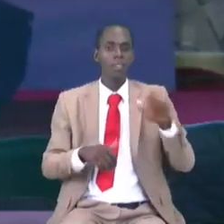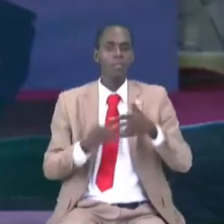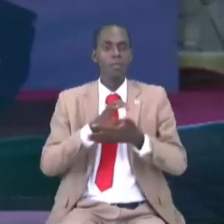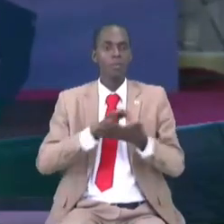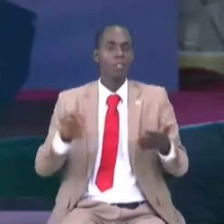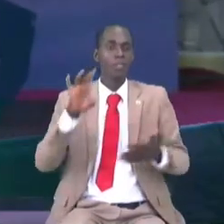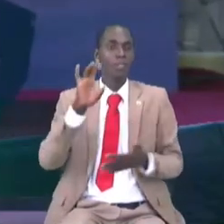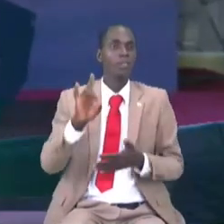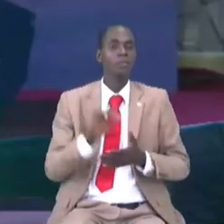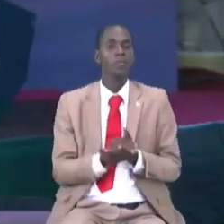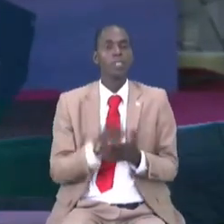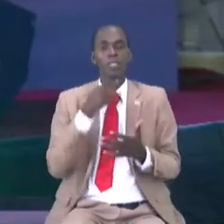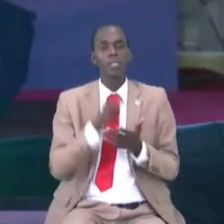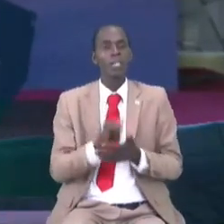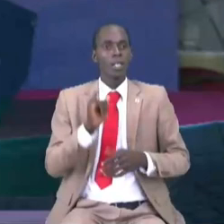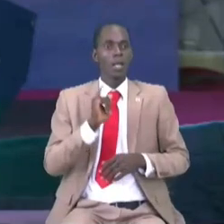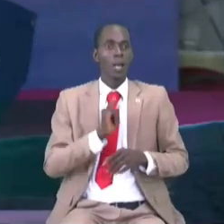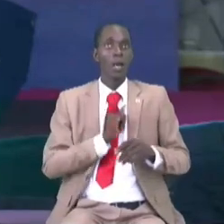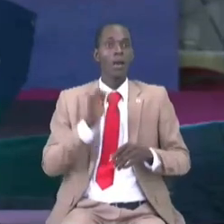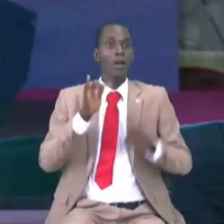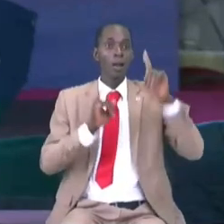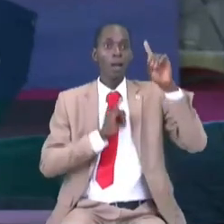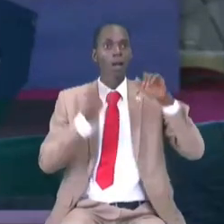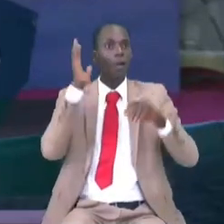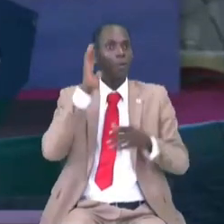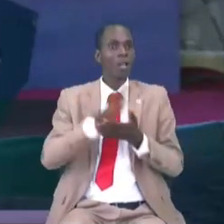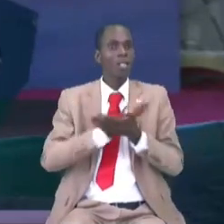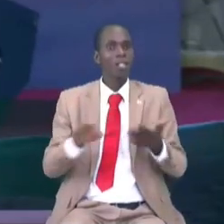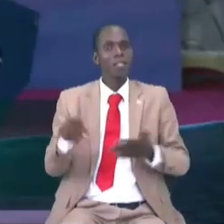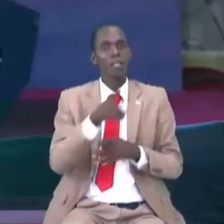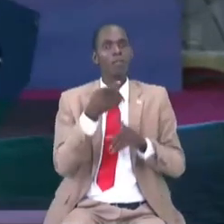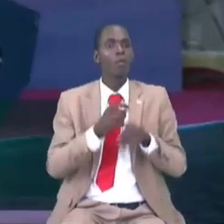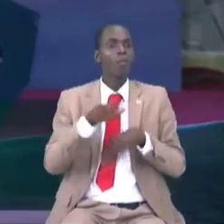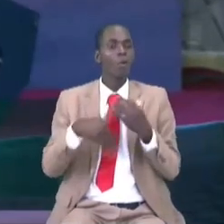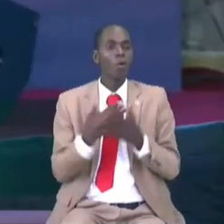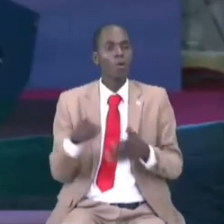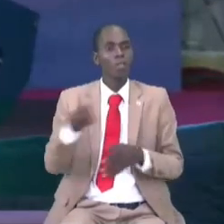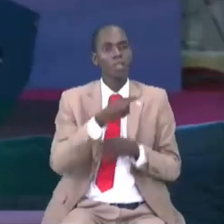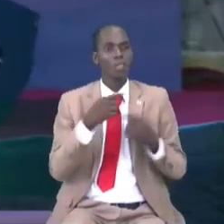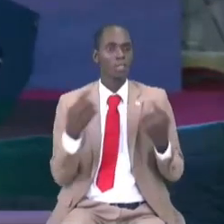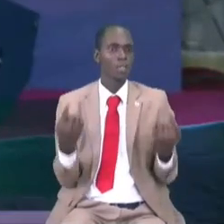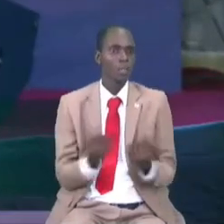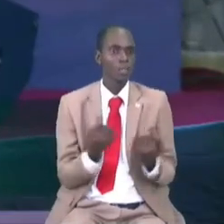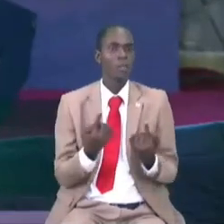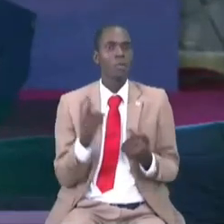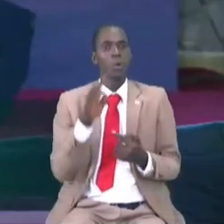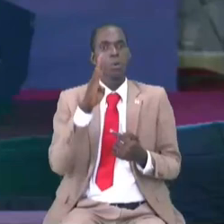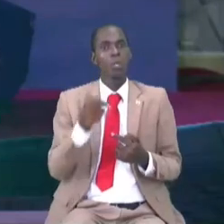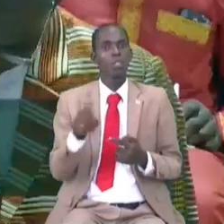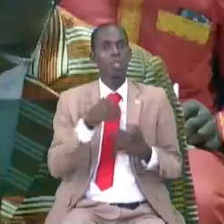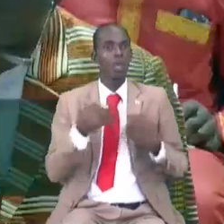Je les purifierai de toutes les iniquités qu'ils ont commises contre moi. Je leur pardonnerai toutes les iniquités